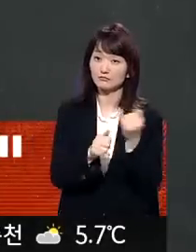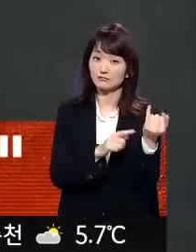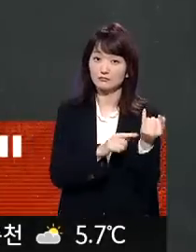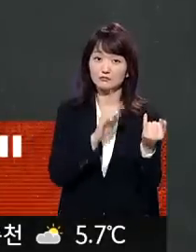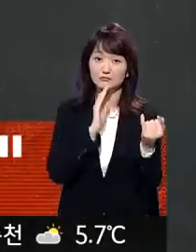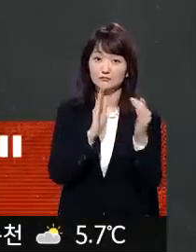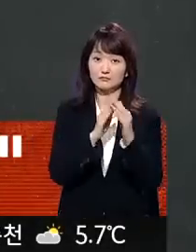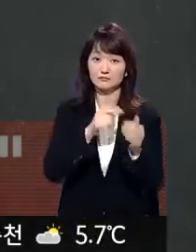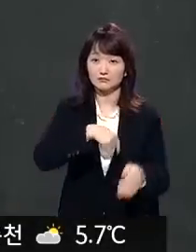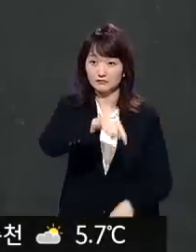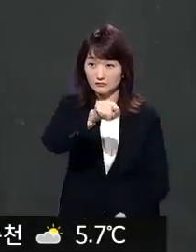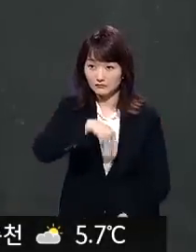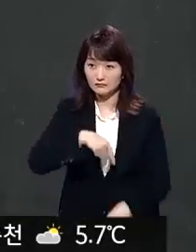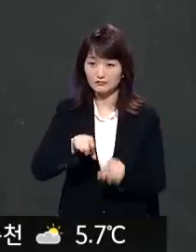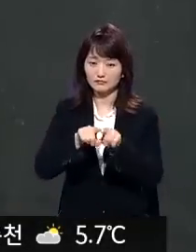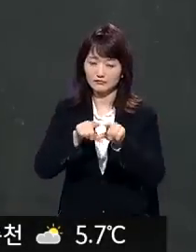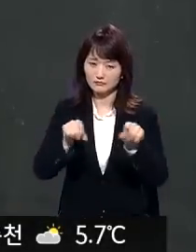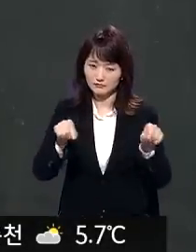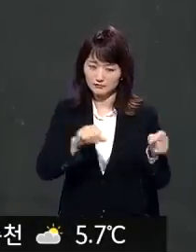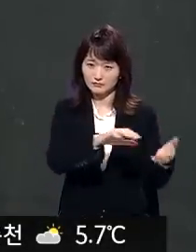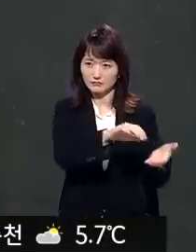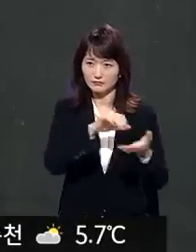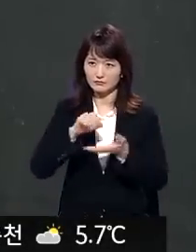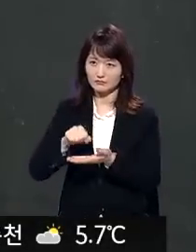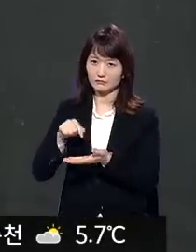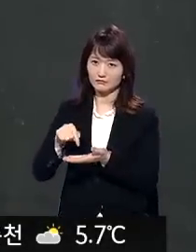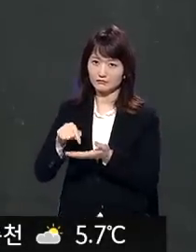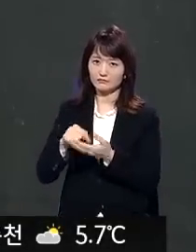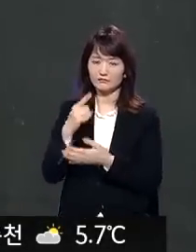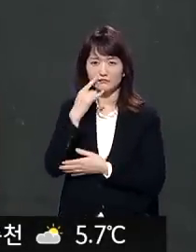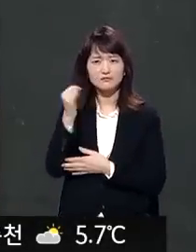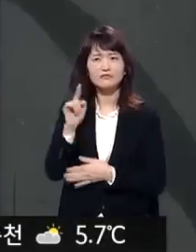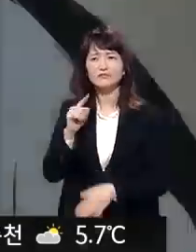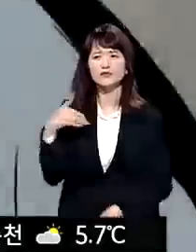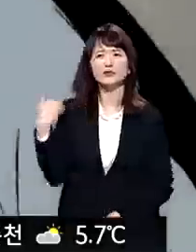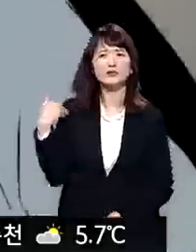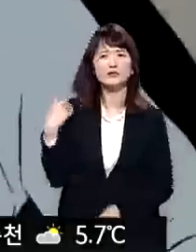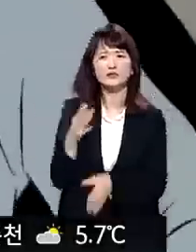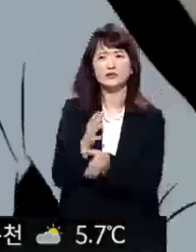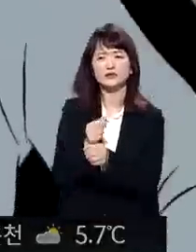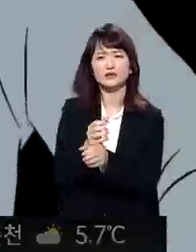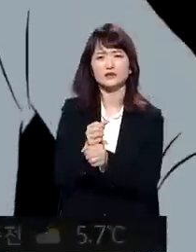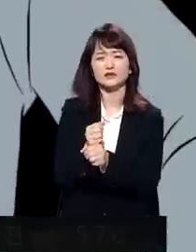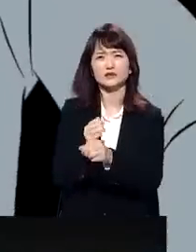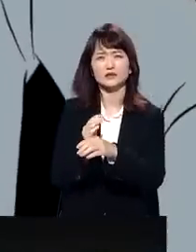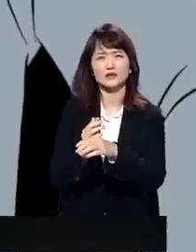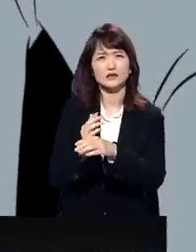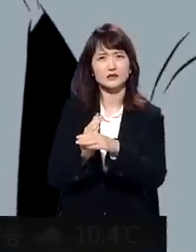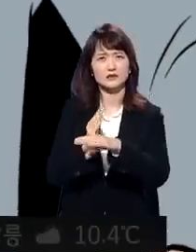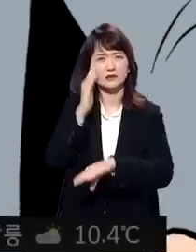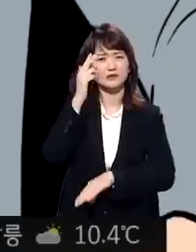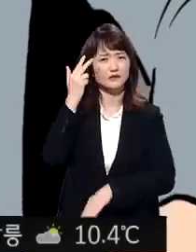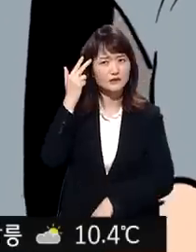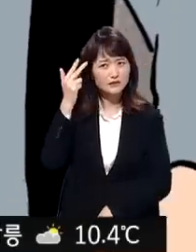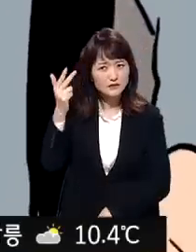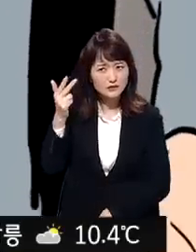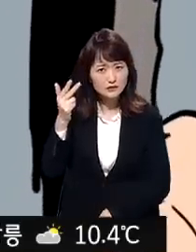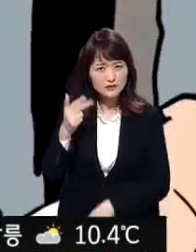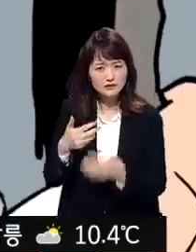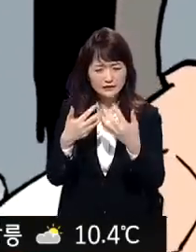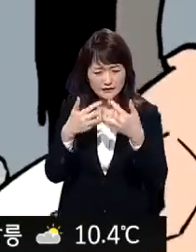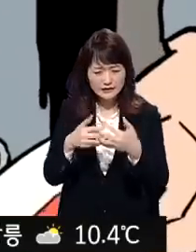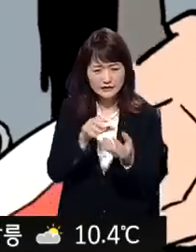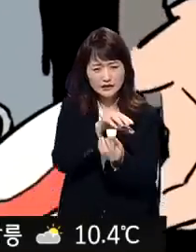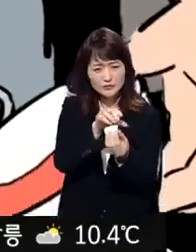친정에 다녀오면서 음식을 이것저것 받아왔는데요. 그 어머니가 모르고 유통기한이 일주일 정도 지난 냉동만두를 거기에 같이 보내주신